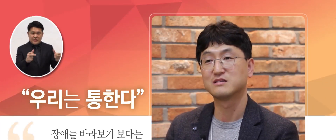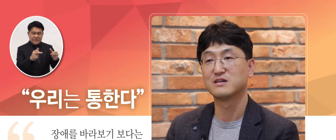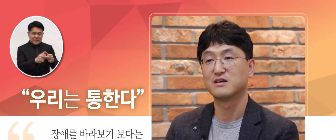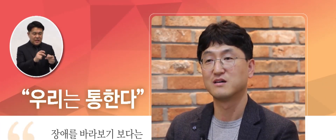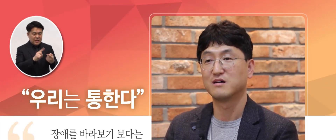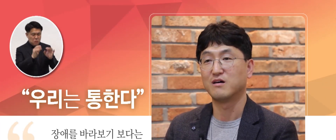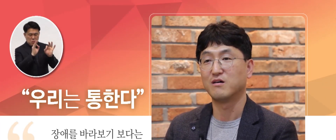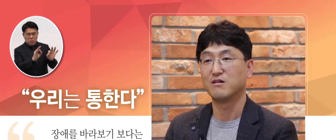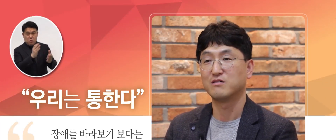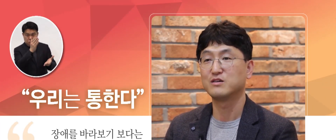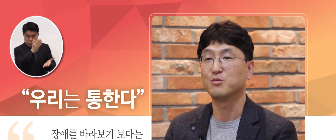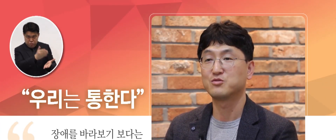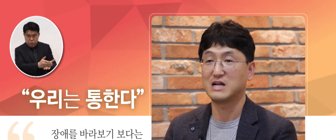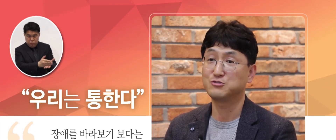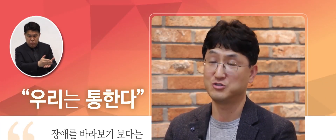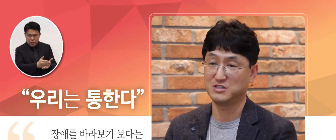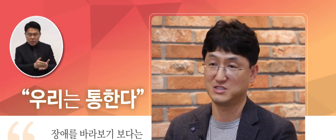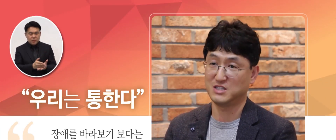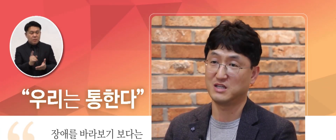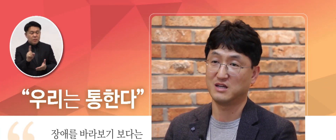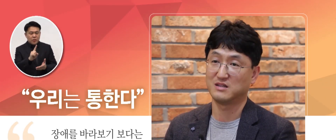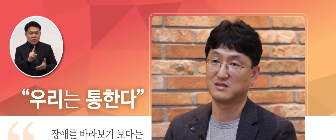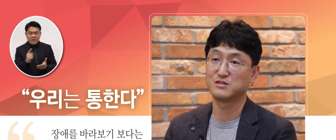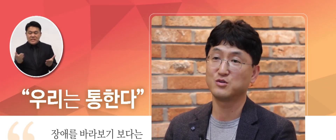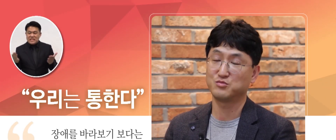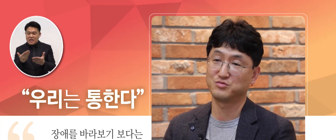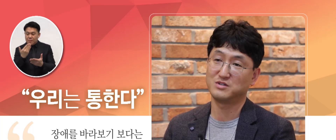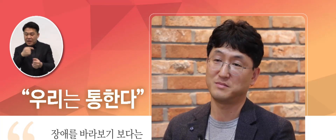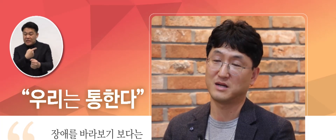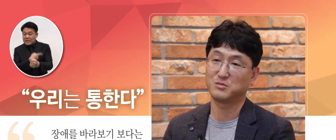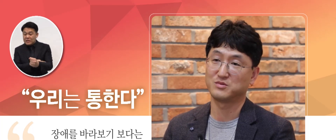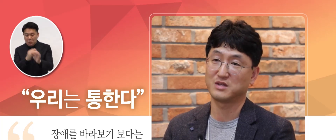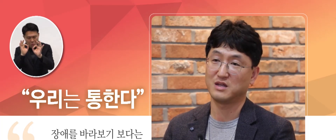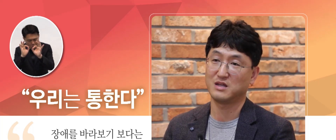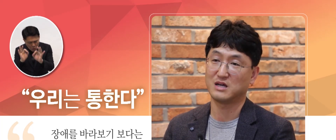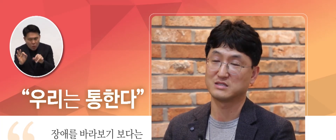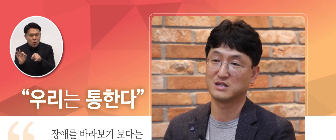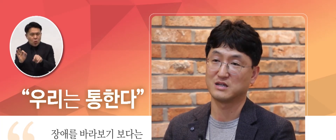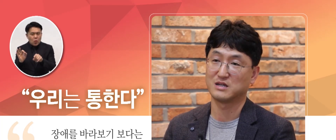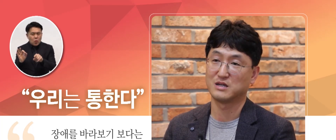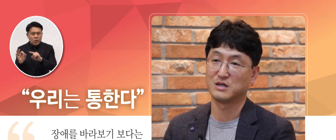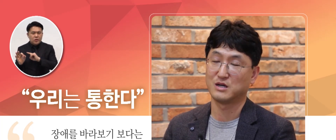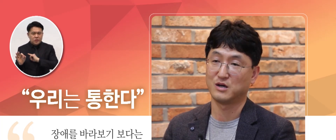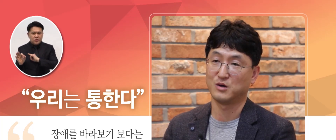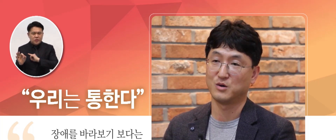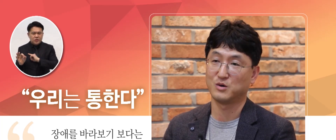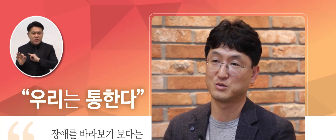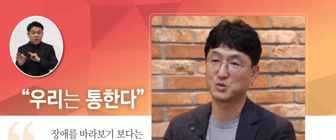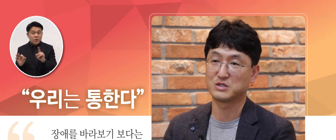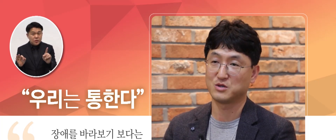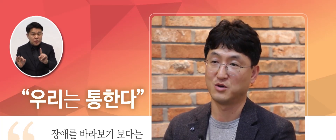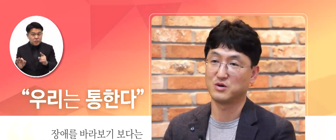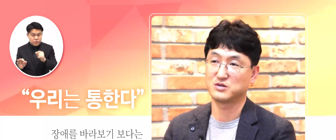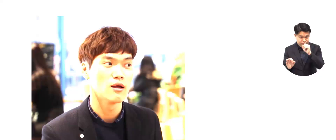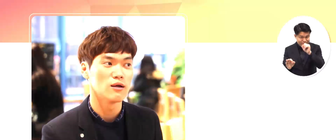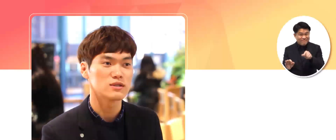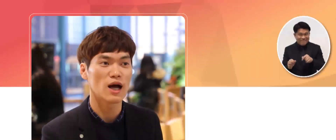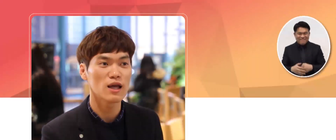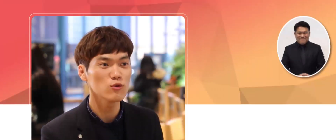바라보기보다는 이 업무를 할 수 있는지에 대한 능력 부분을 바라보는 게 가장